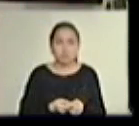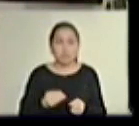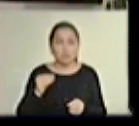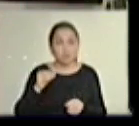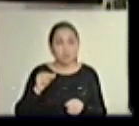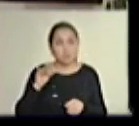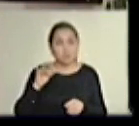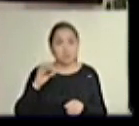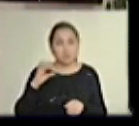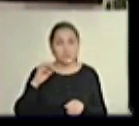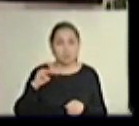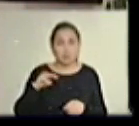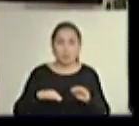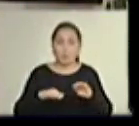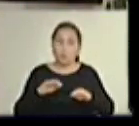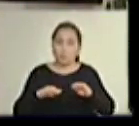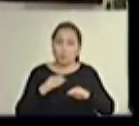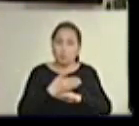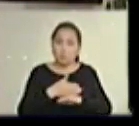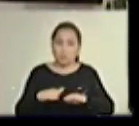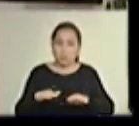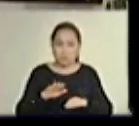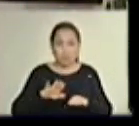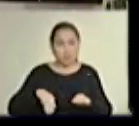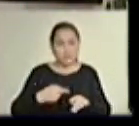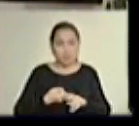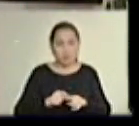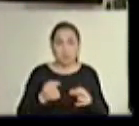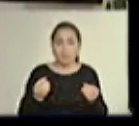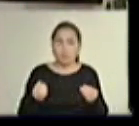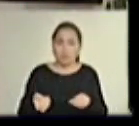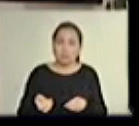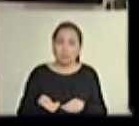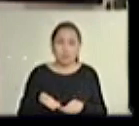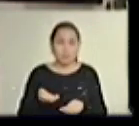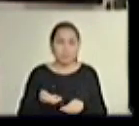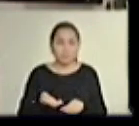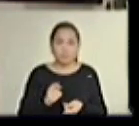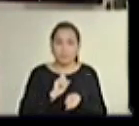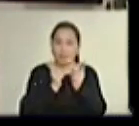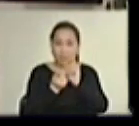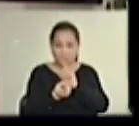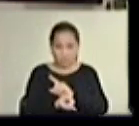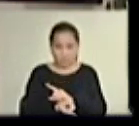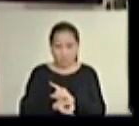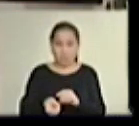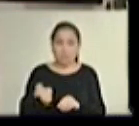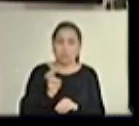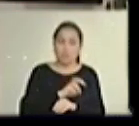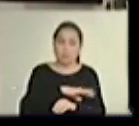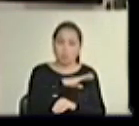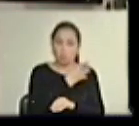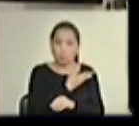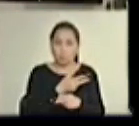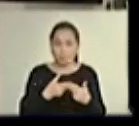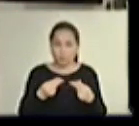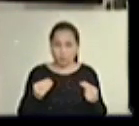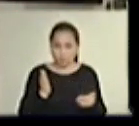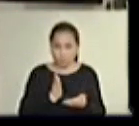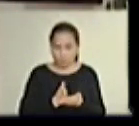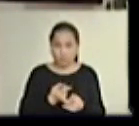muvozanat holatidan chetga chiqarilgandan so'ng uni yana oldingi holatiga qaytariladigan kuch paydo